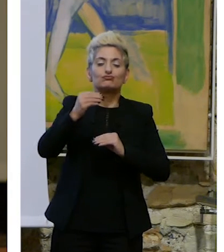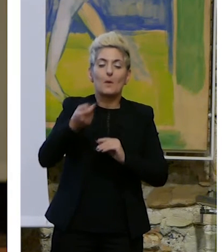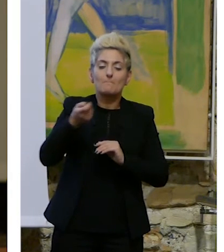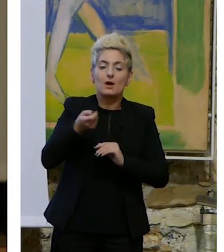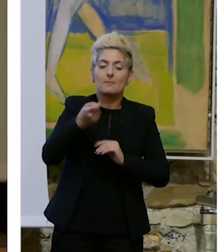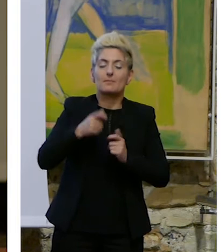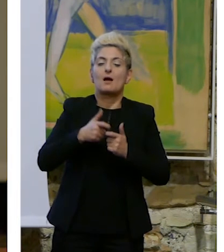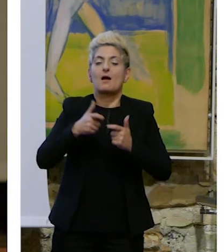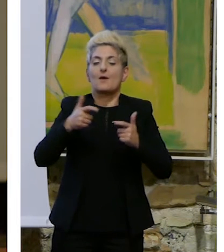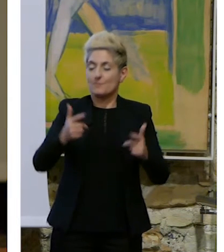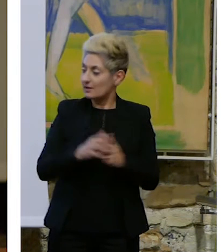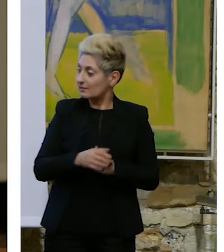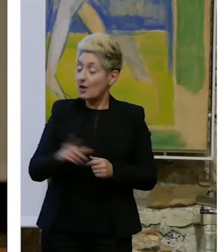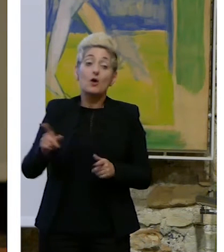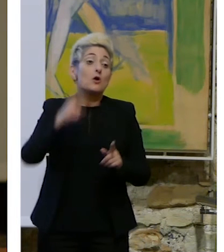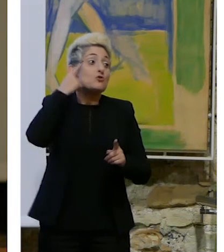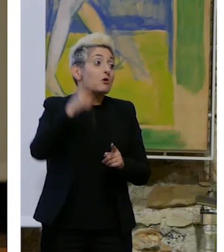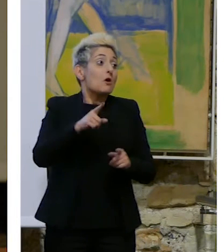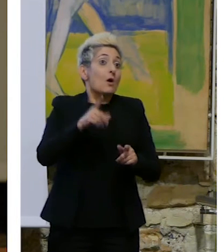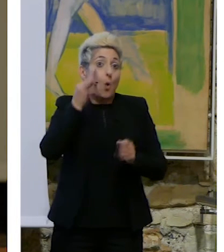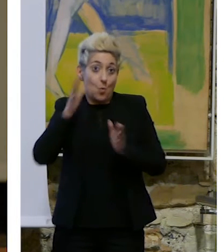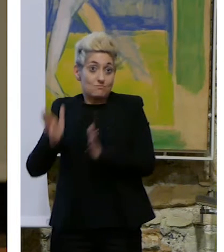Che sia uguale nel gatto non lo so.